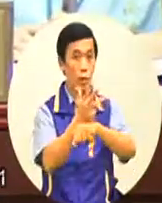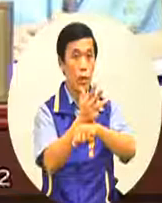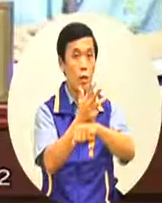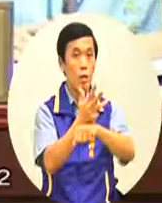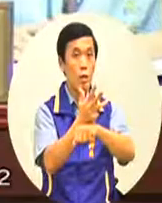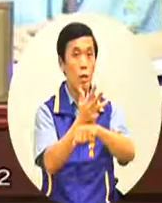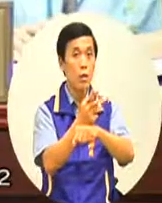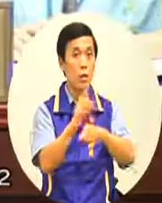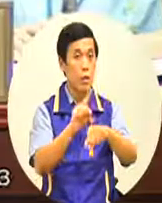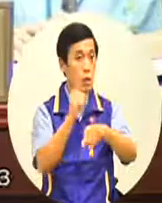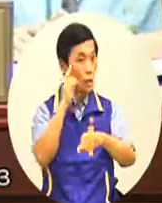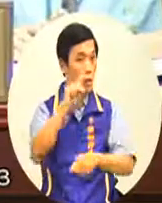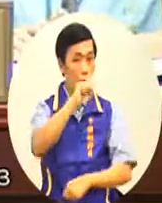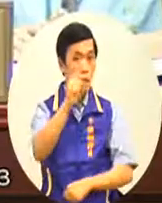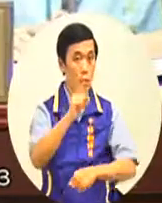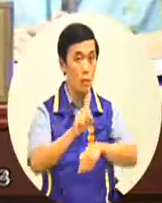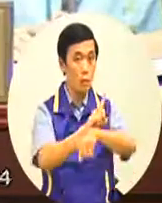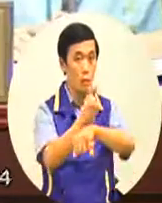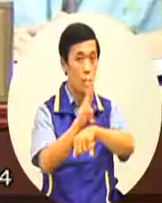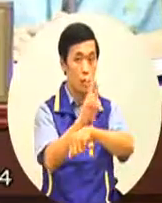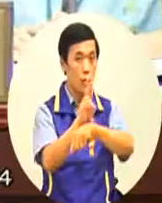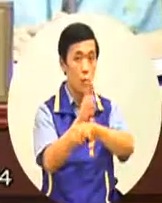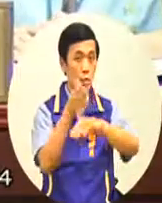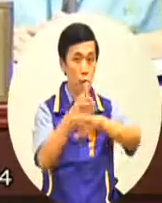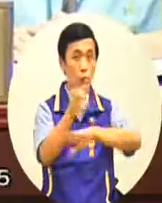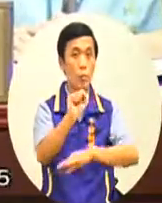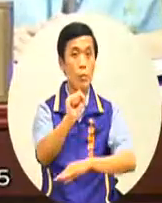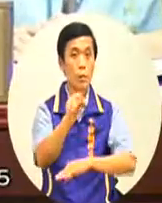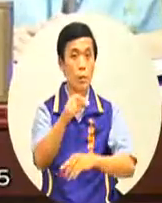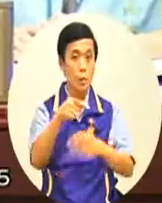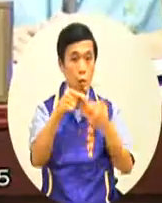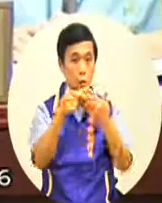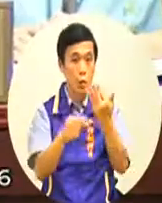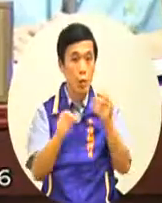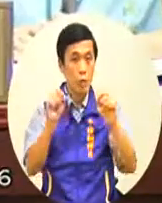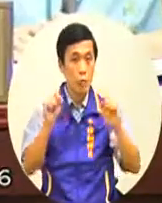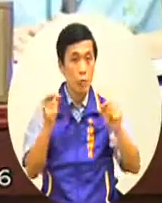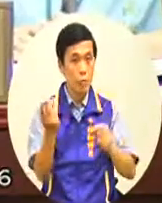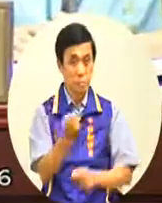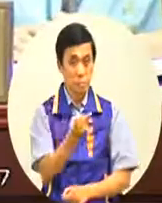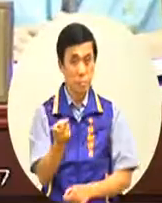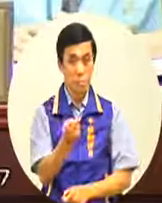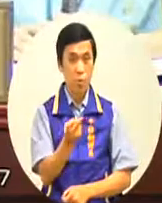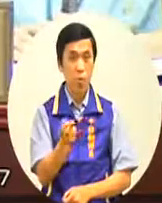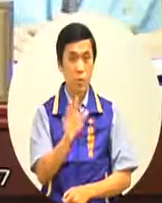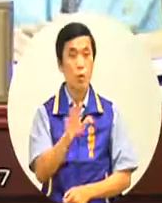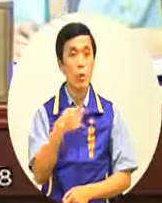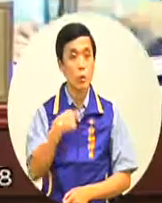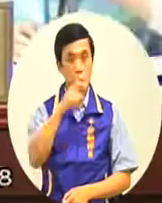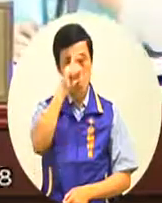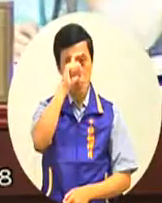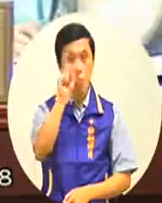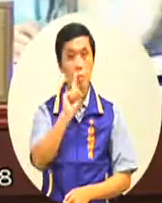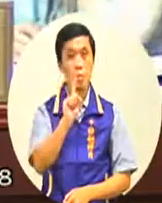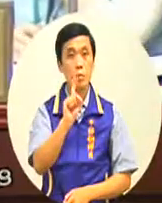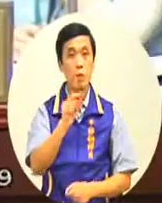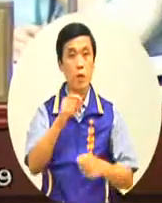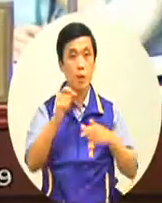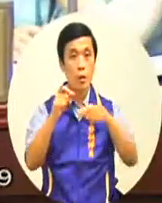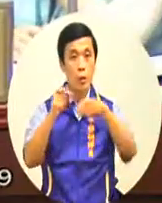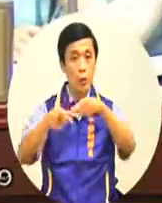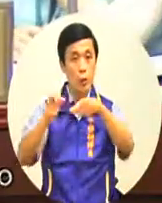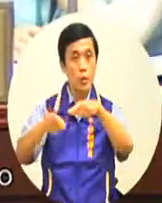超过12个小时，对，所以有这两种不同的规定。那我们还是希望业者能